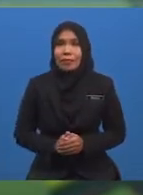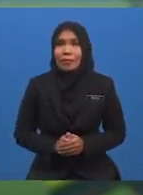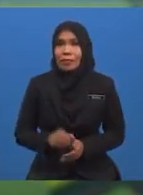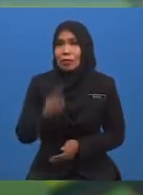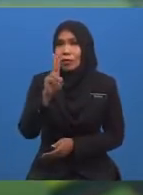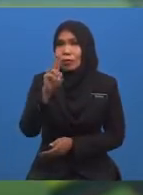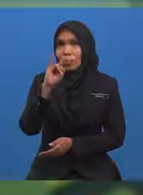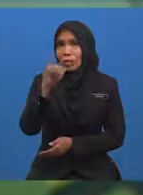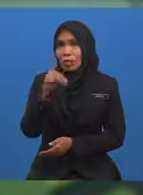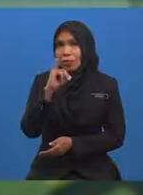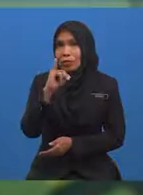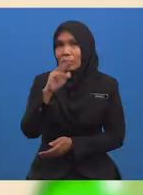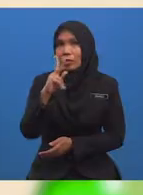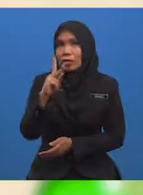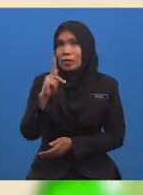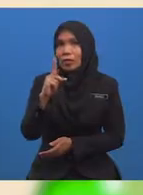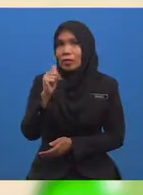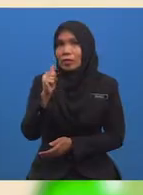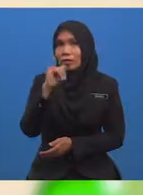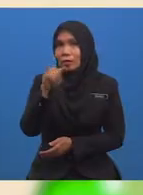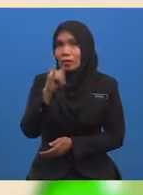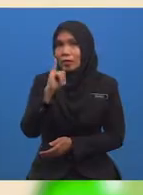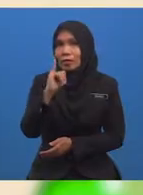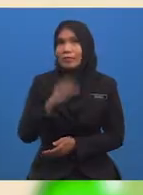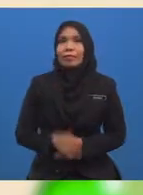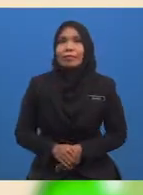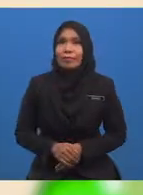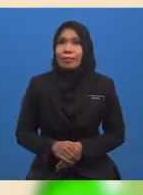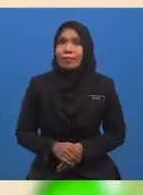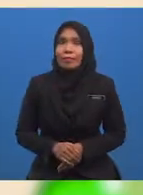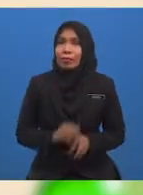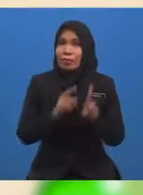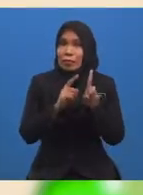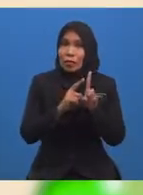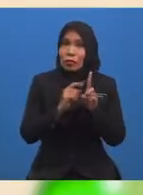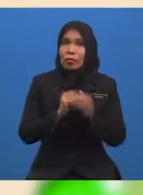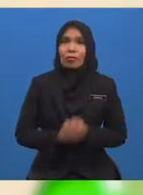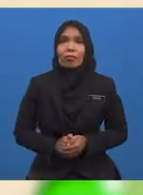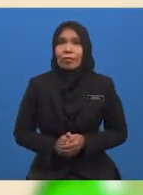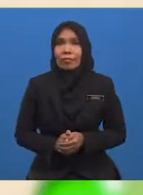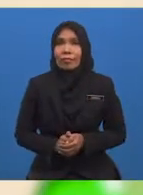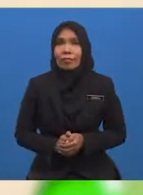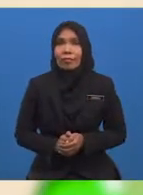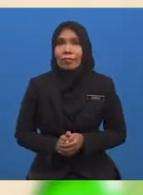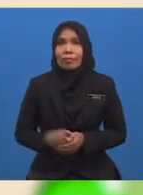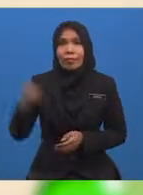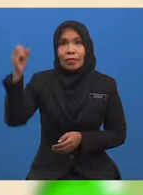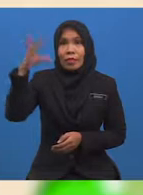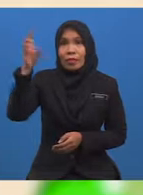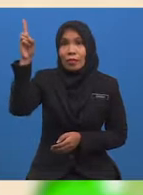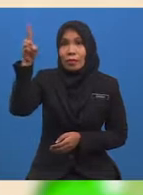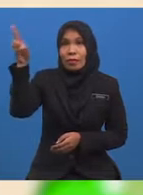asas untuk tumbesaran mereka. Uji kaji satu ialah tentang cahaya